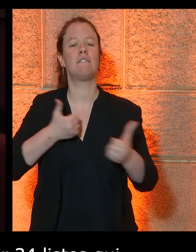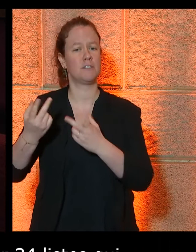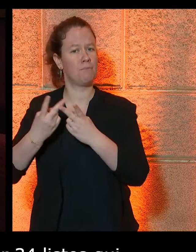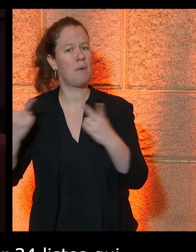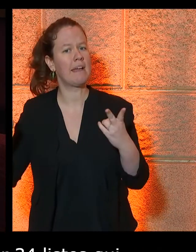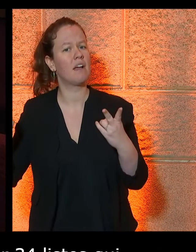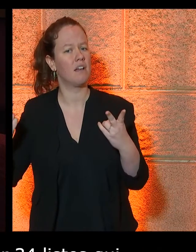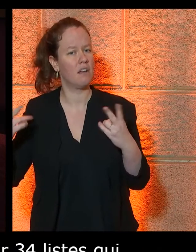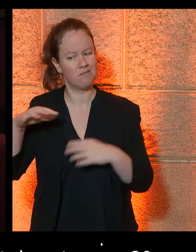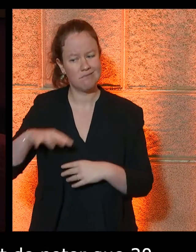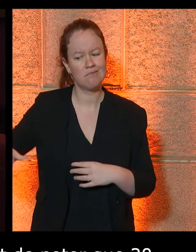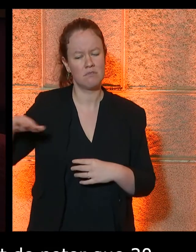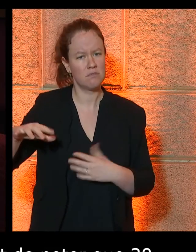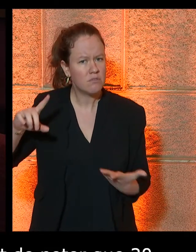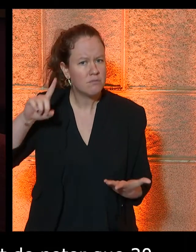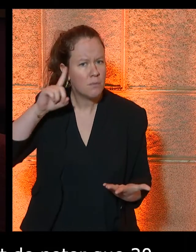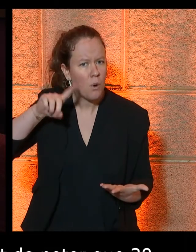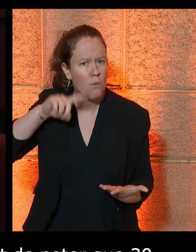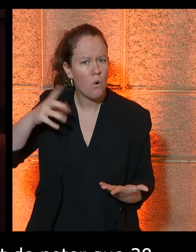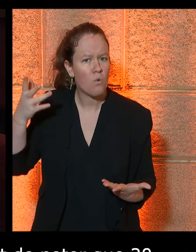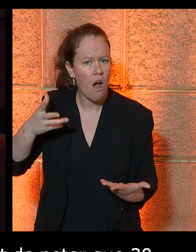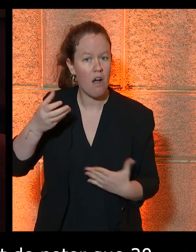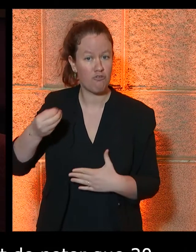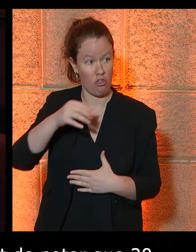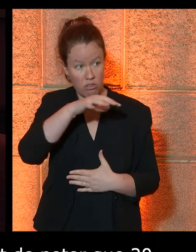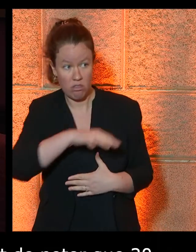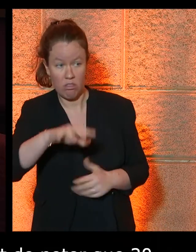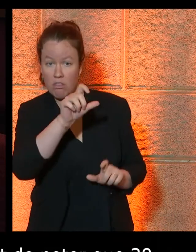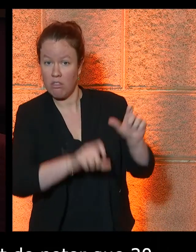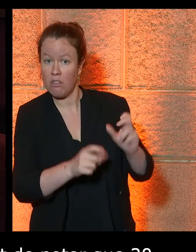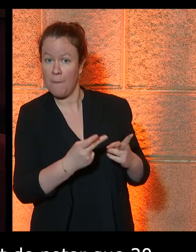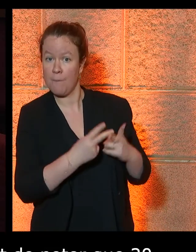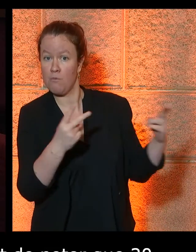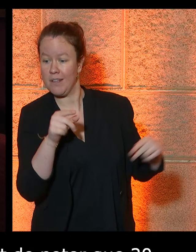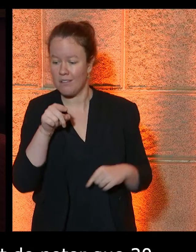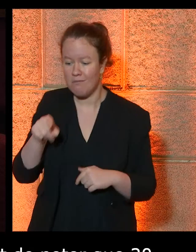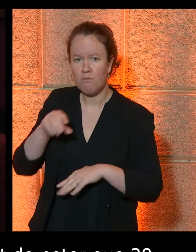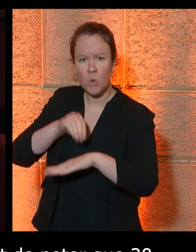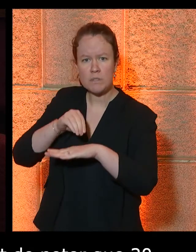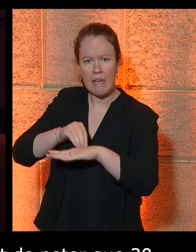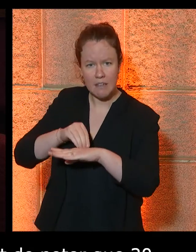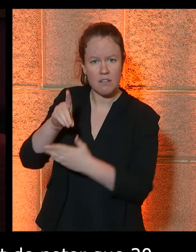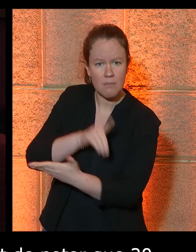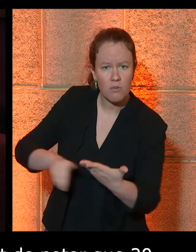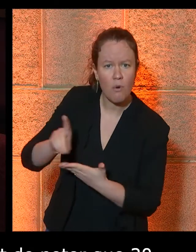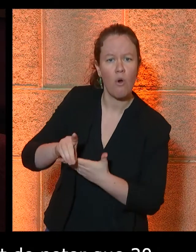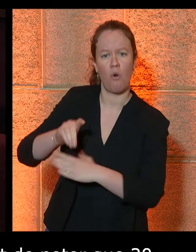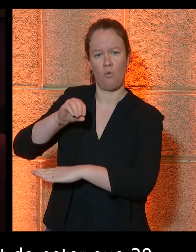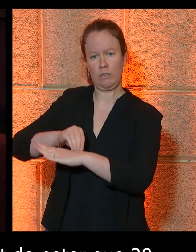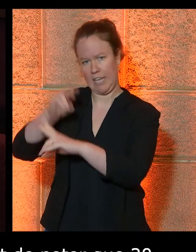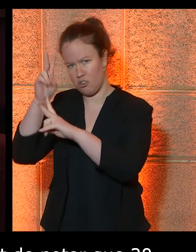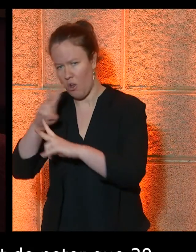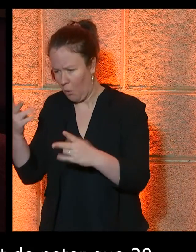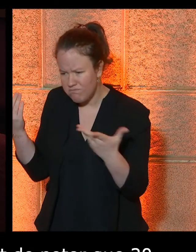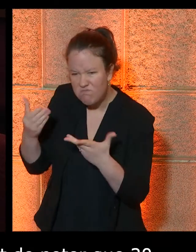but de faire connaître au grand public le rôle et le fonctionnement des conseils généraux et des conseils départementaux. Et